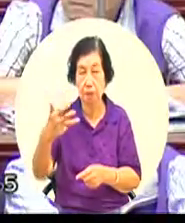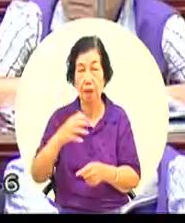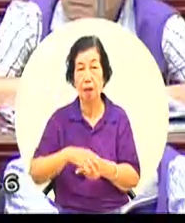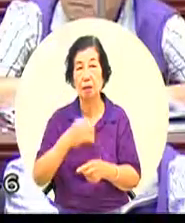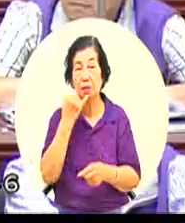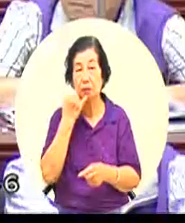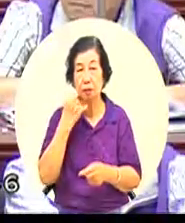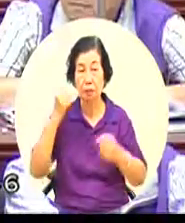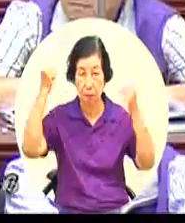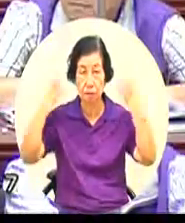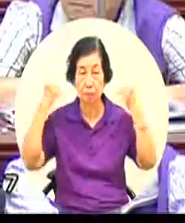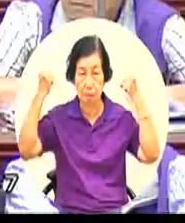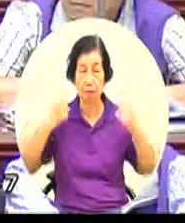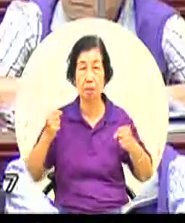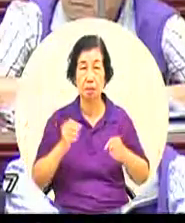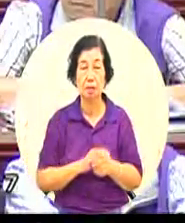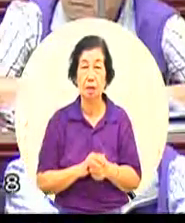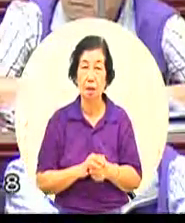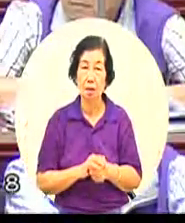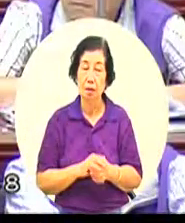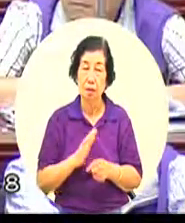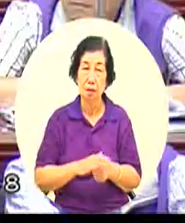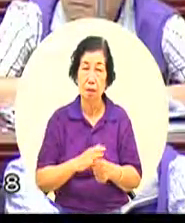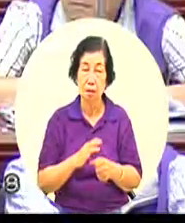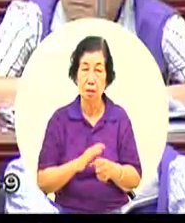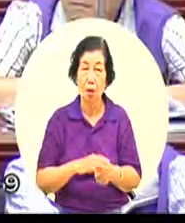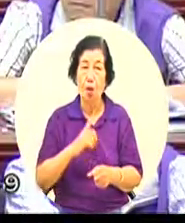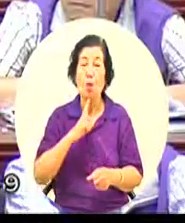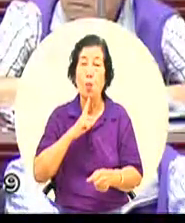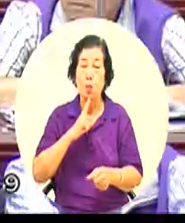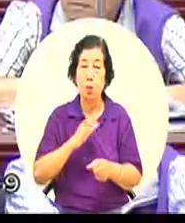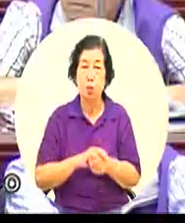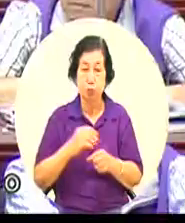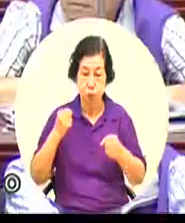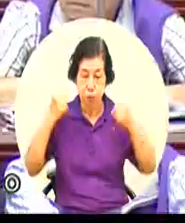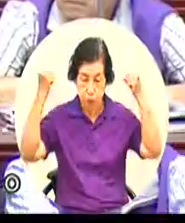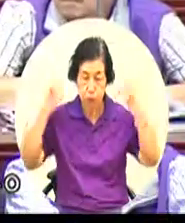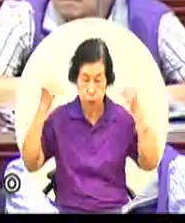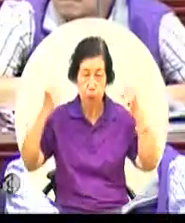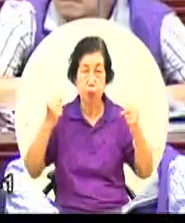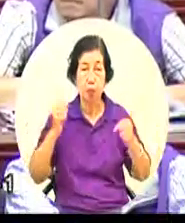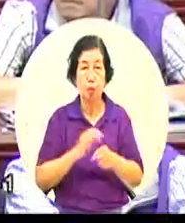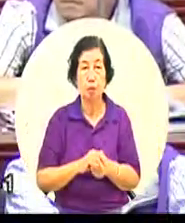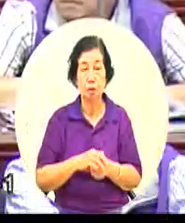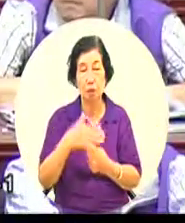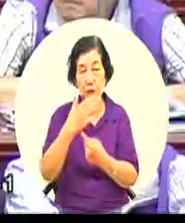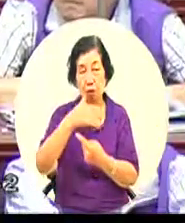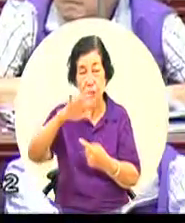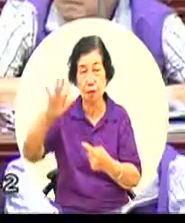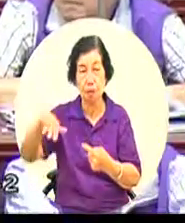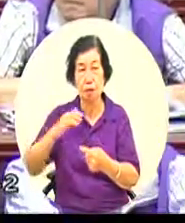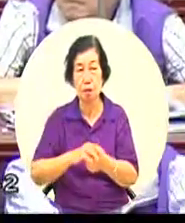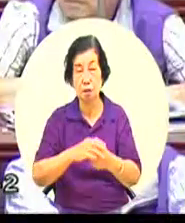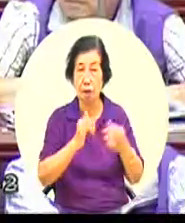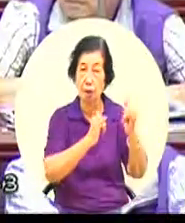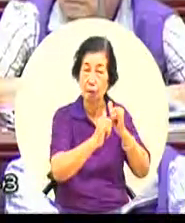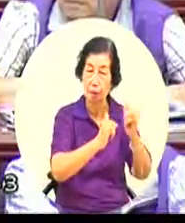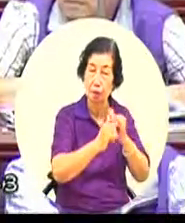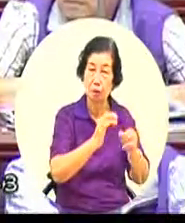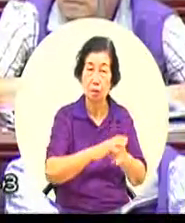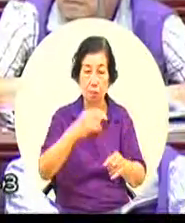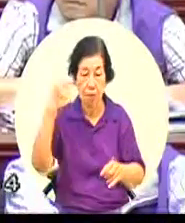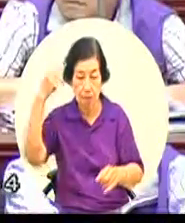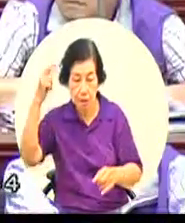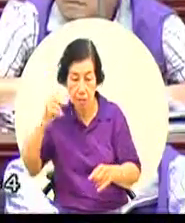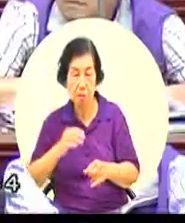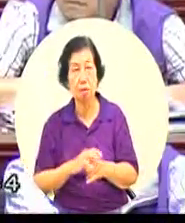个丰富的运动的这个设施哈，让更旗山区的旗山地区居民哈、哦，有感觉那个地方呢，确实很好